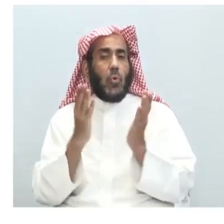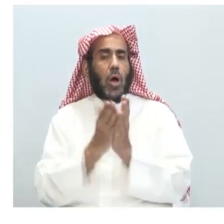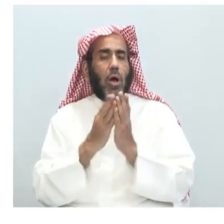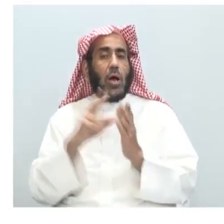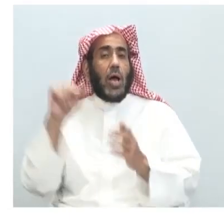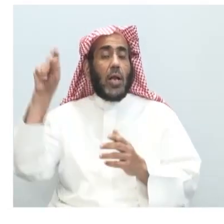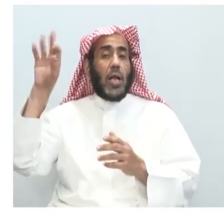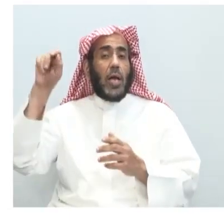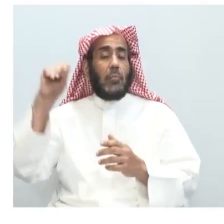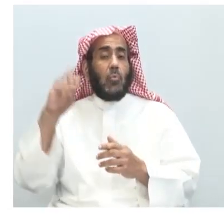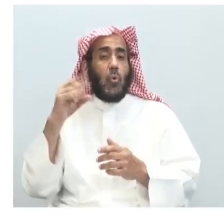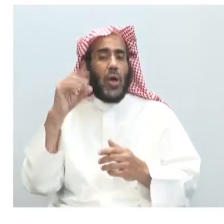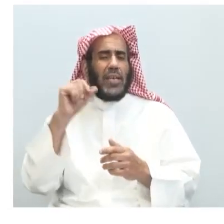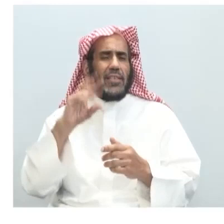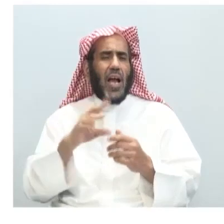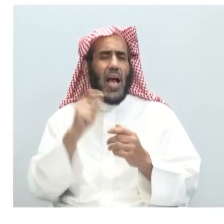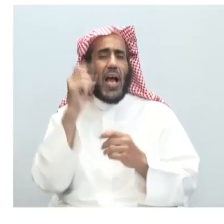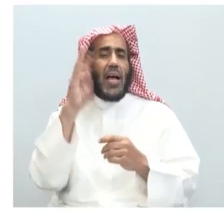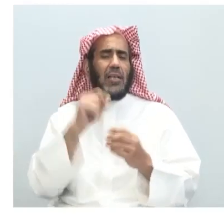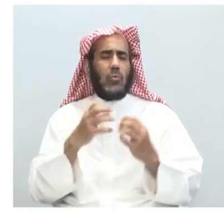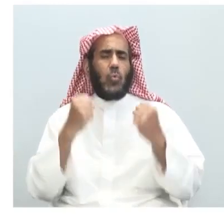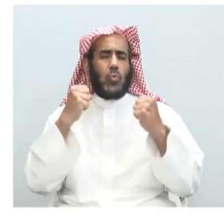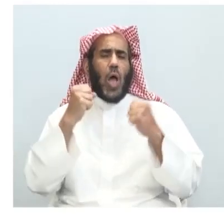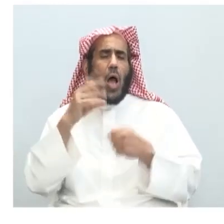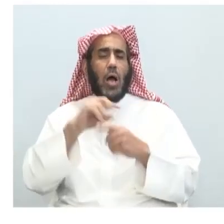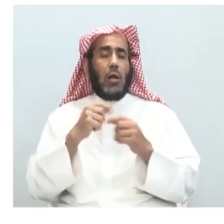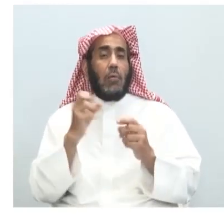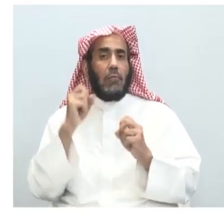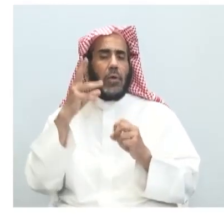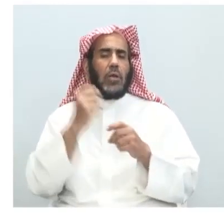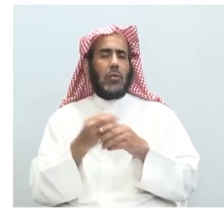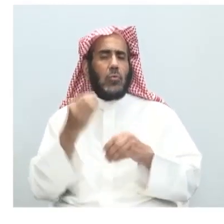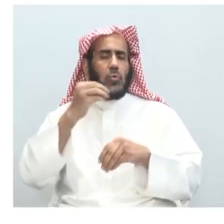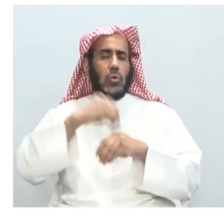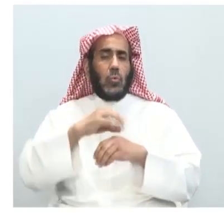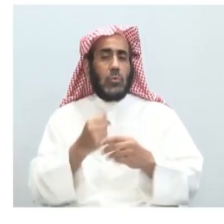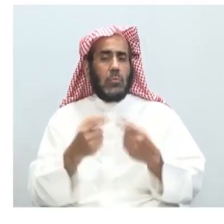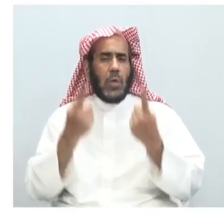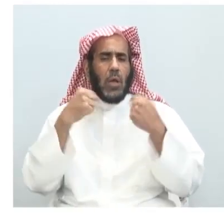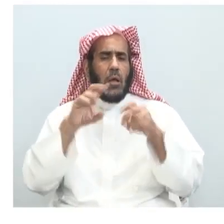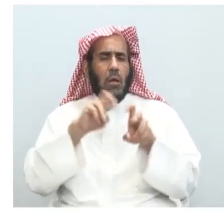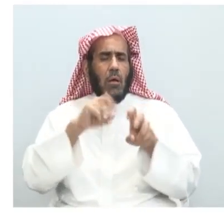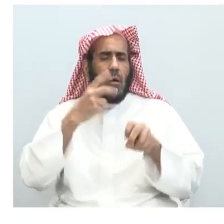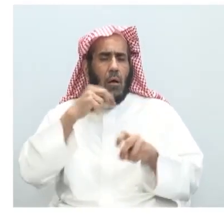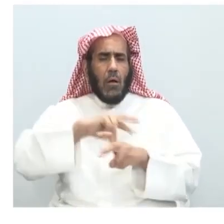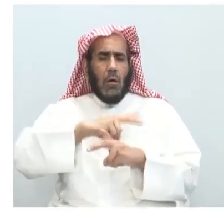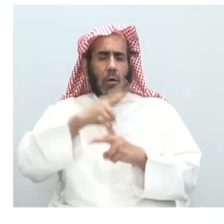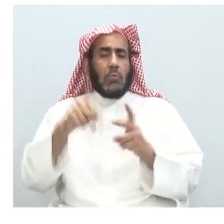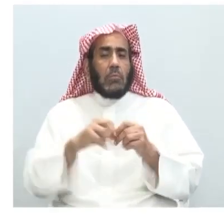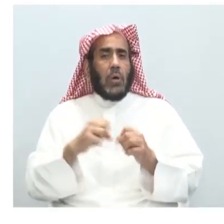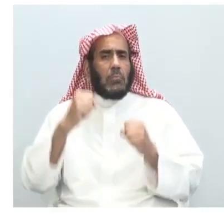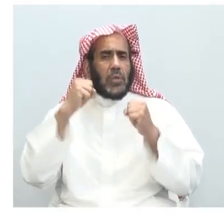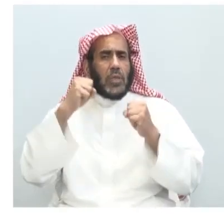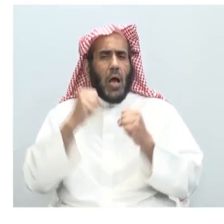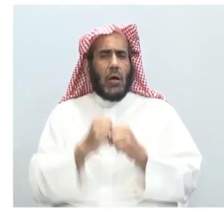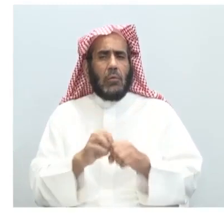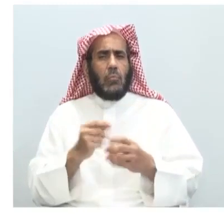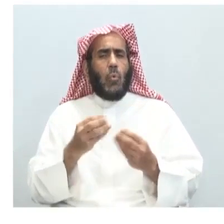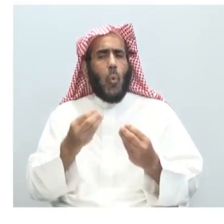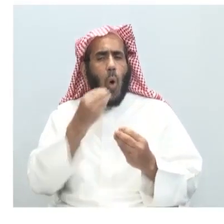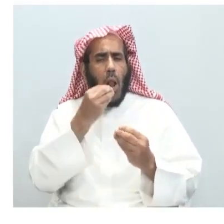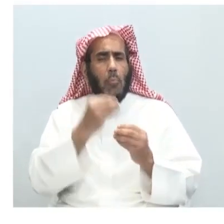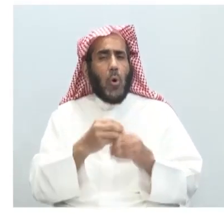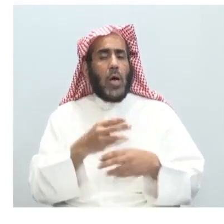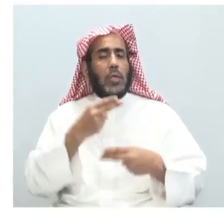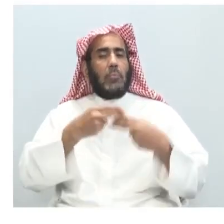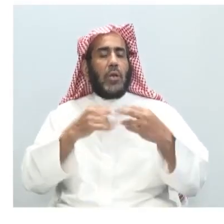الكربوهيدرات بدانا فيه فكرته الرئيسه تزود الكربوهيدرات المخلوقات الحيه بالطاقه والمواد